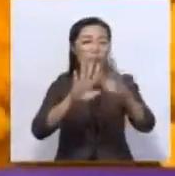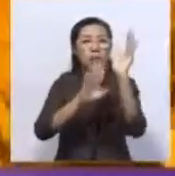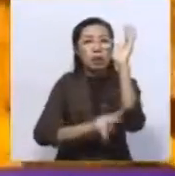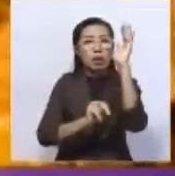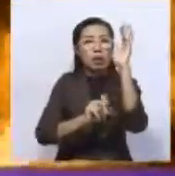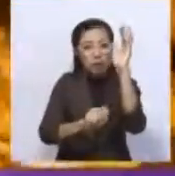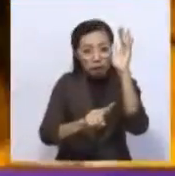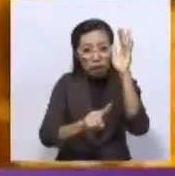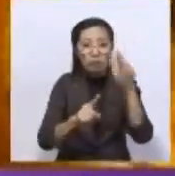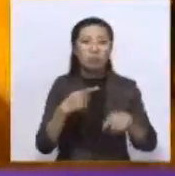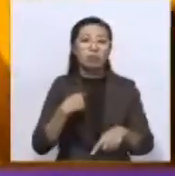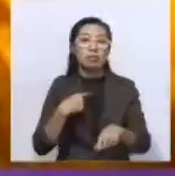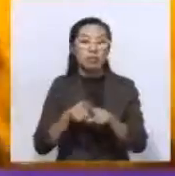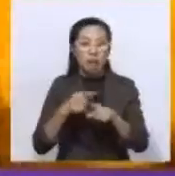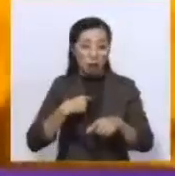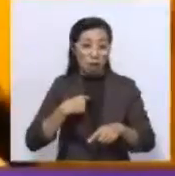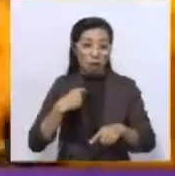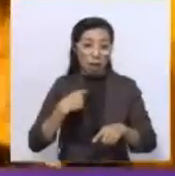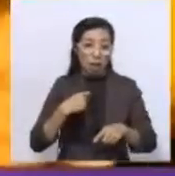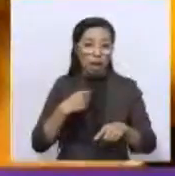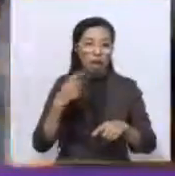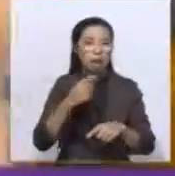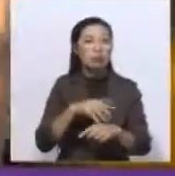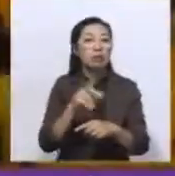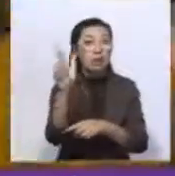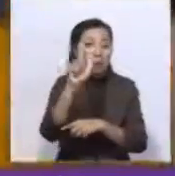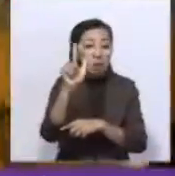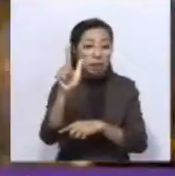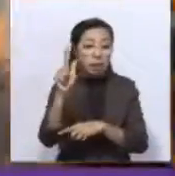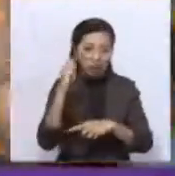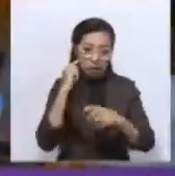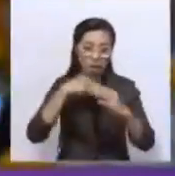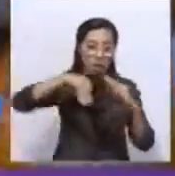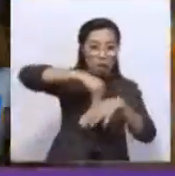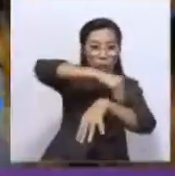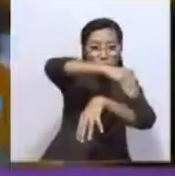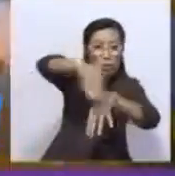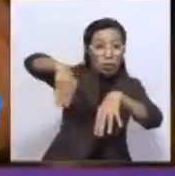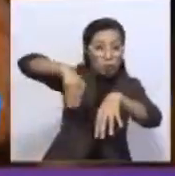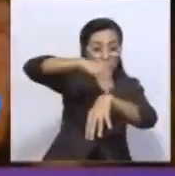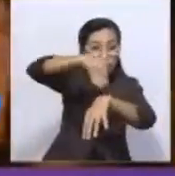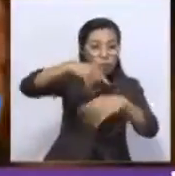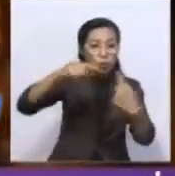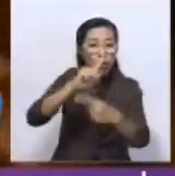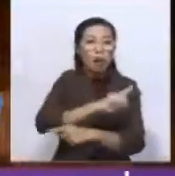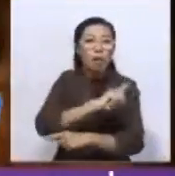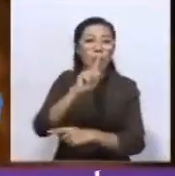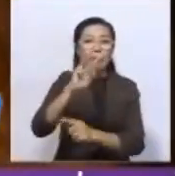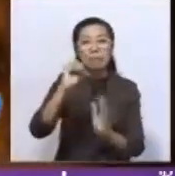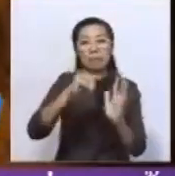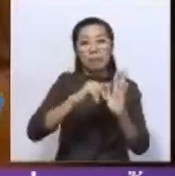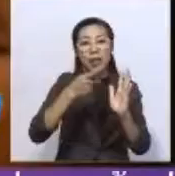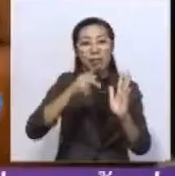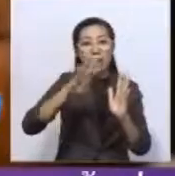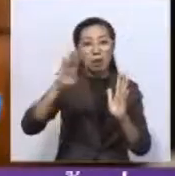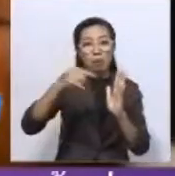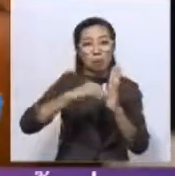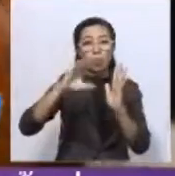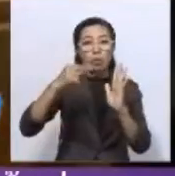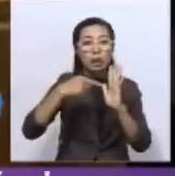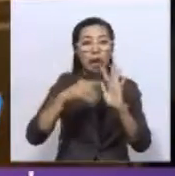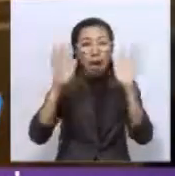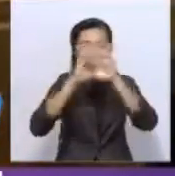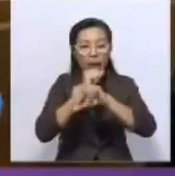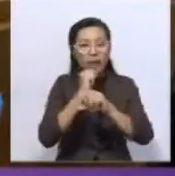เพื่อสักการะบูชาและนำผ้าพระบทห่มองค์พระบรมธาตุเจดีย์เนื่องในวันมาฆบูชาเพื่อถวายเป็นพุท